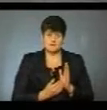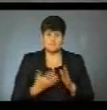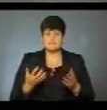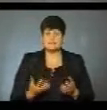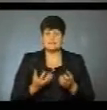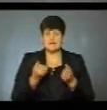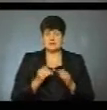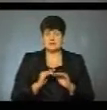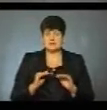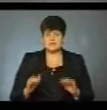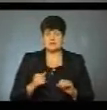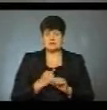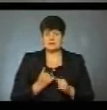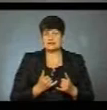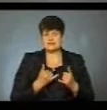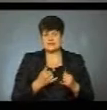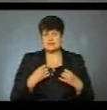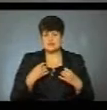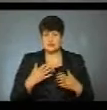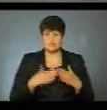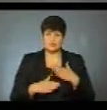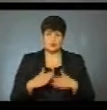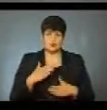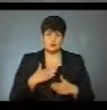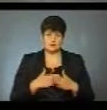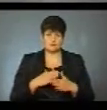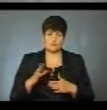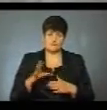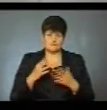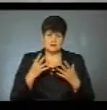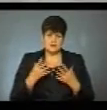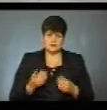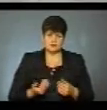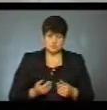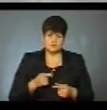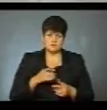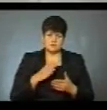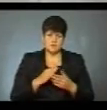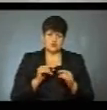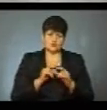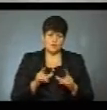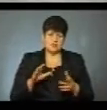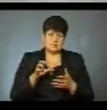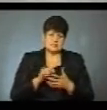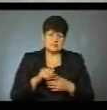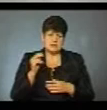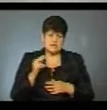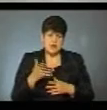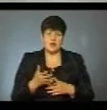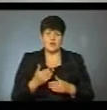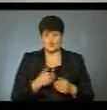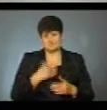Підтримати дітей, зробити для них свято, радість. В повсякденному житті вони мають школу, заняття. Хочемо трошки